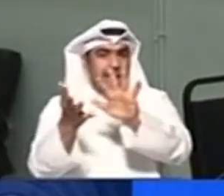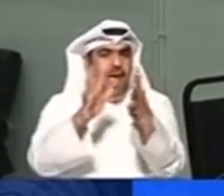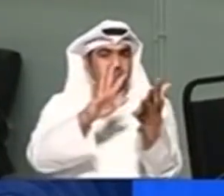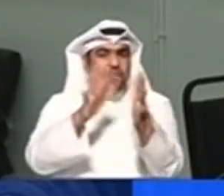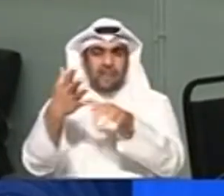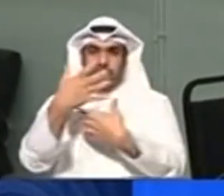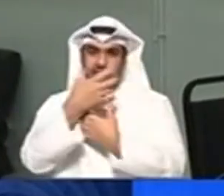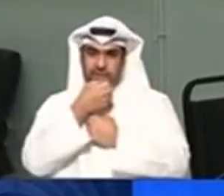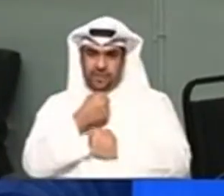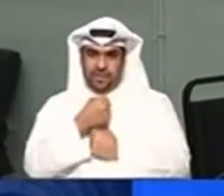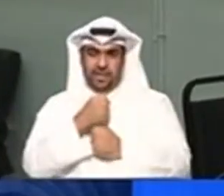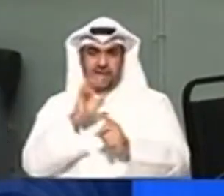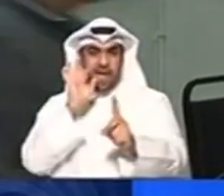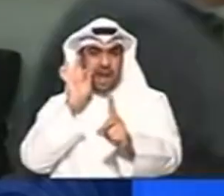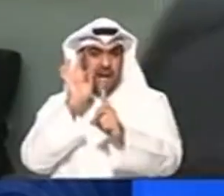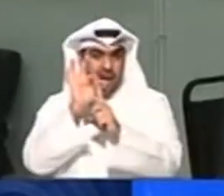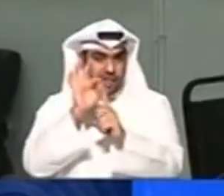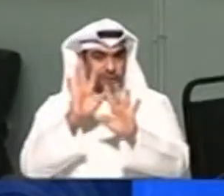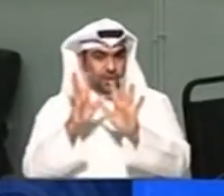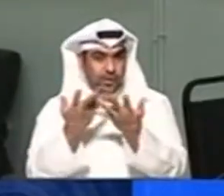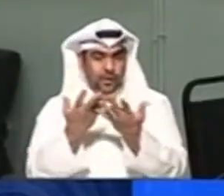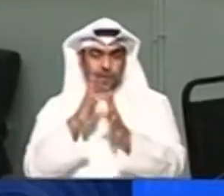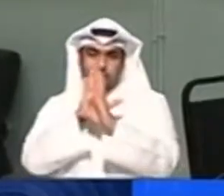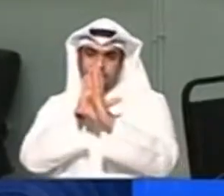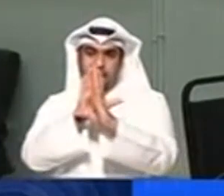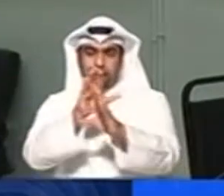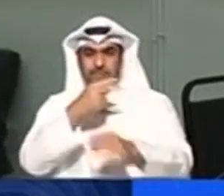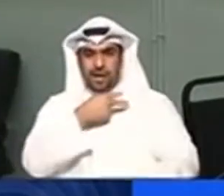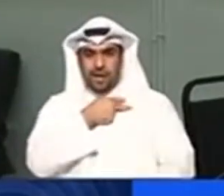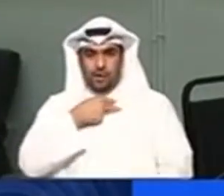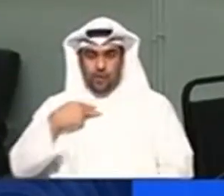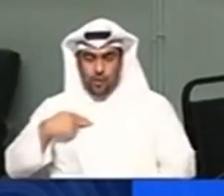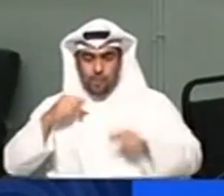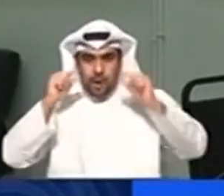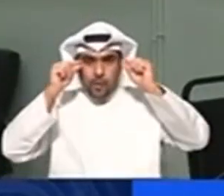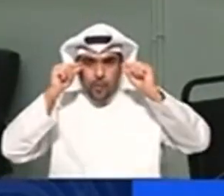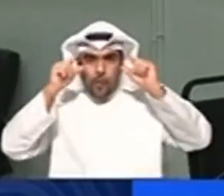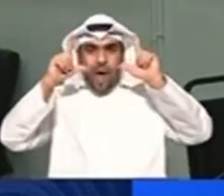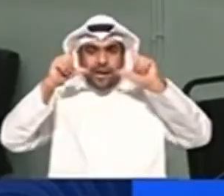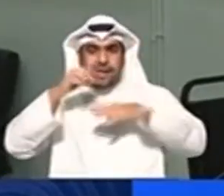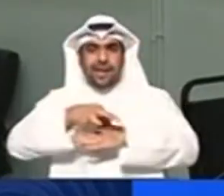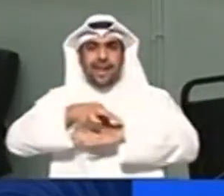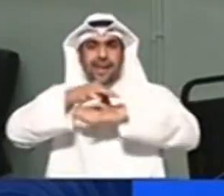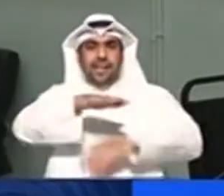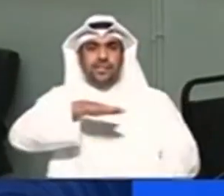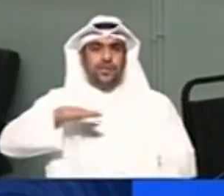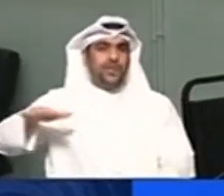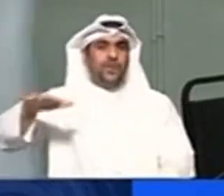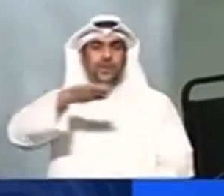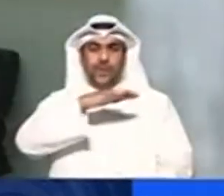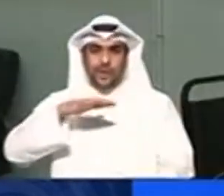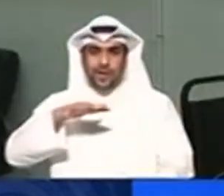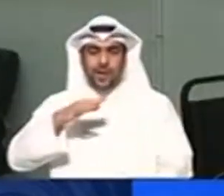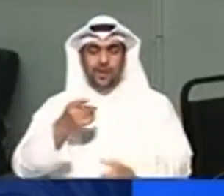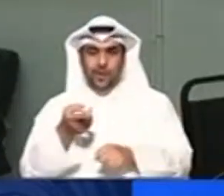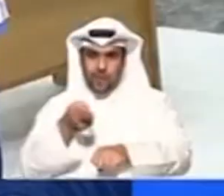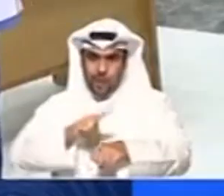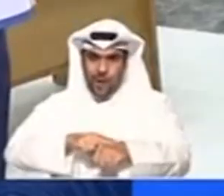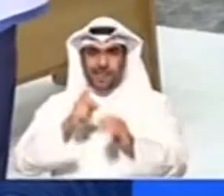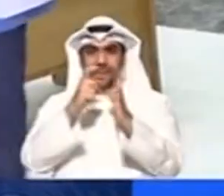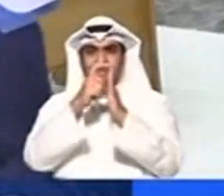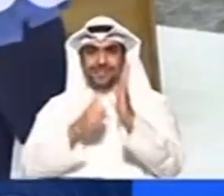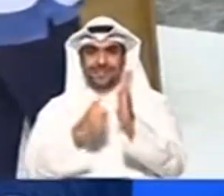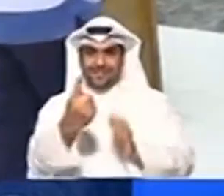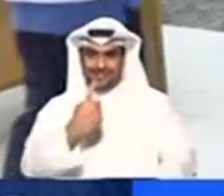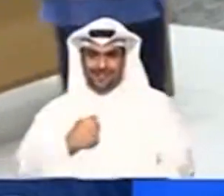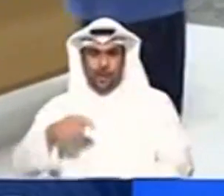طبعا مساندة الجانب الحكومي بهدف التوعوي وكذلك توزيع الكمامات وتوفير الإجراءات الاحترازية للمواطنين والمقيمين.